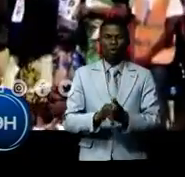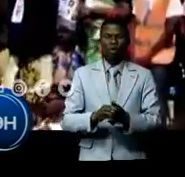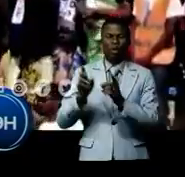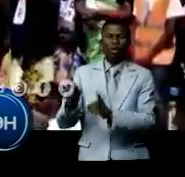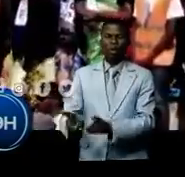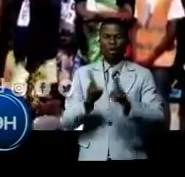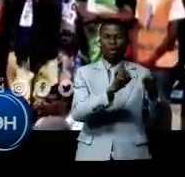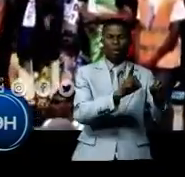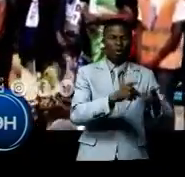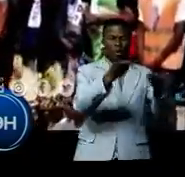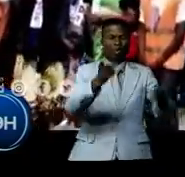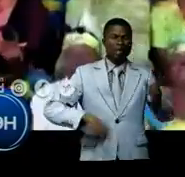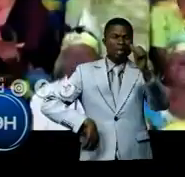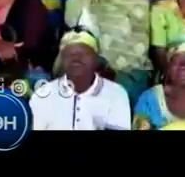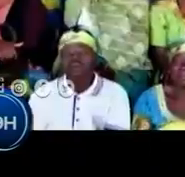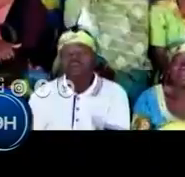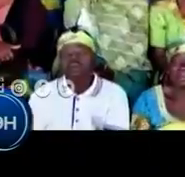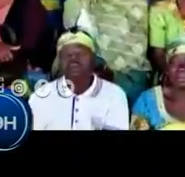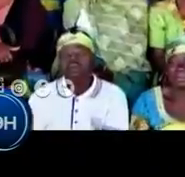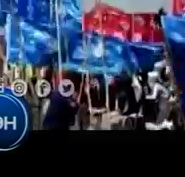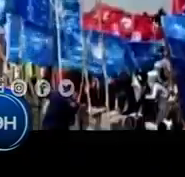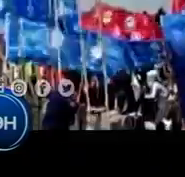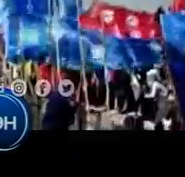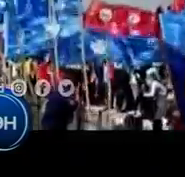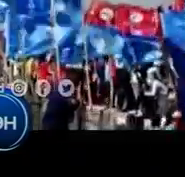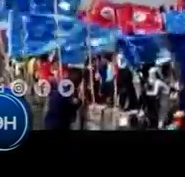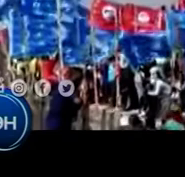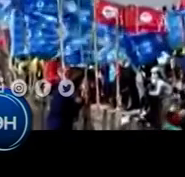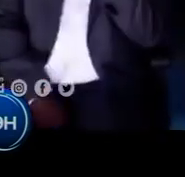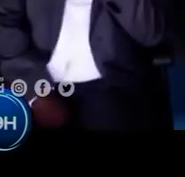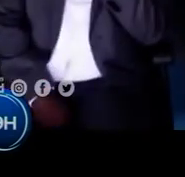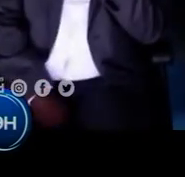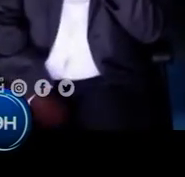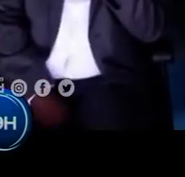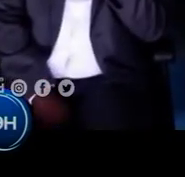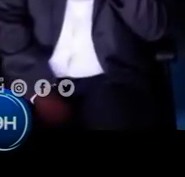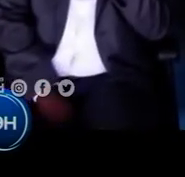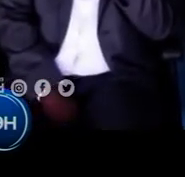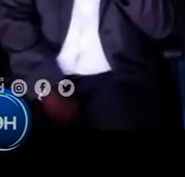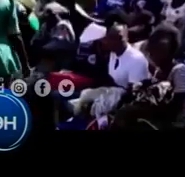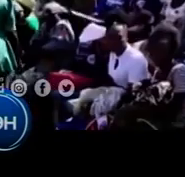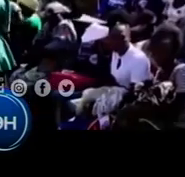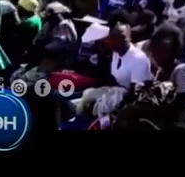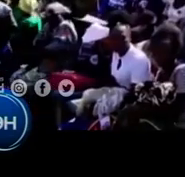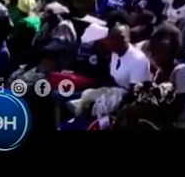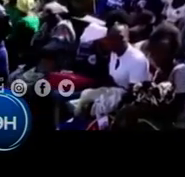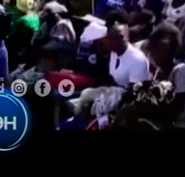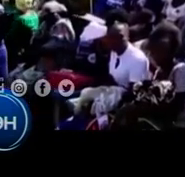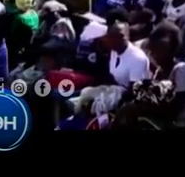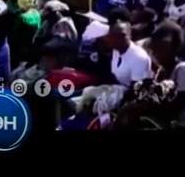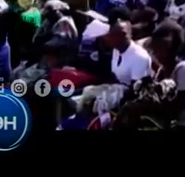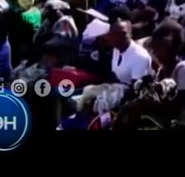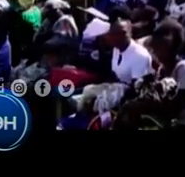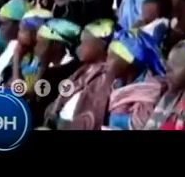stade Dominique Diour de Kolwezi. Les confessions religieuses, les partis politiques, les organisations de la société civile, toutes tendances confondues,